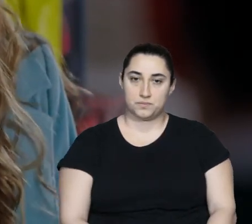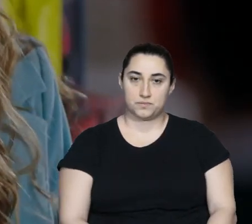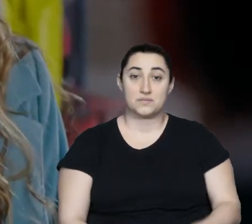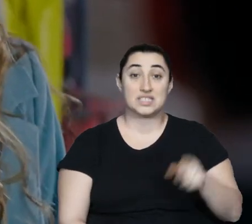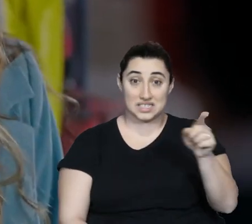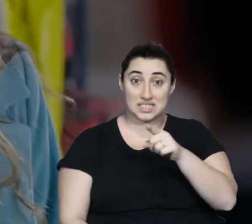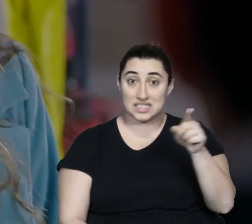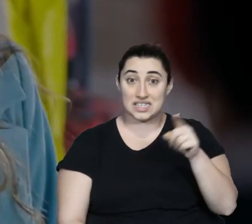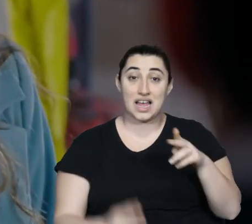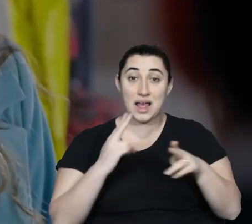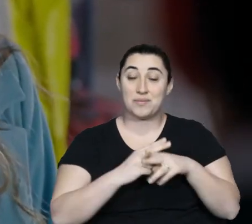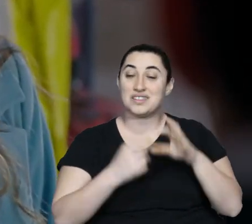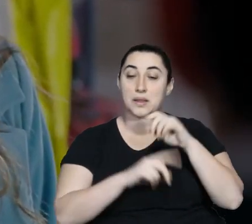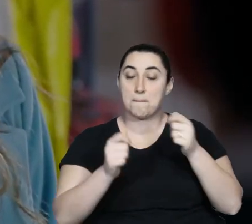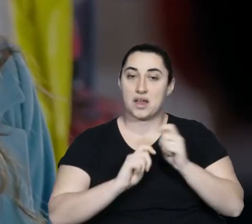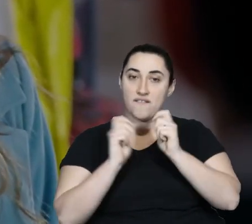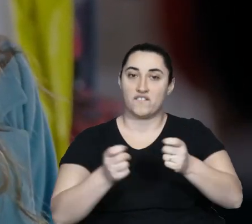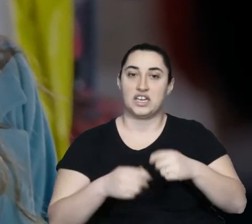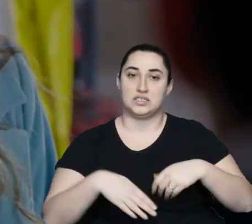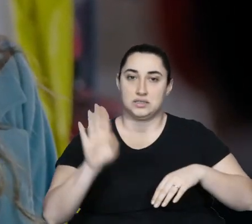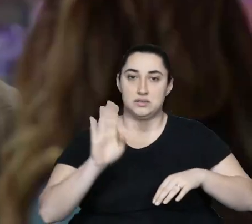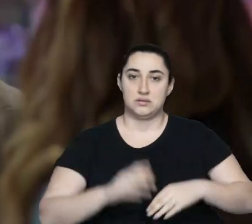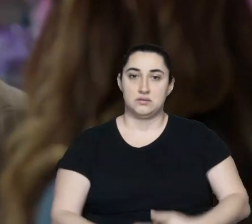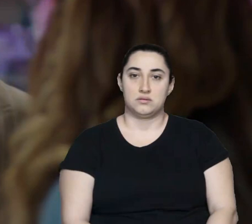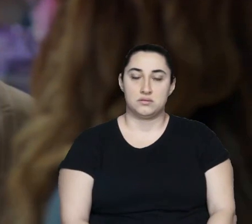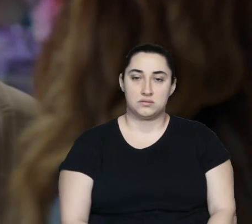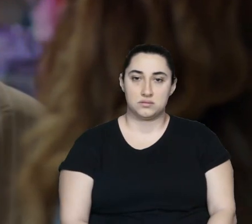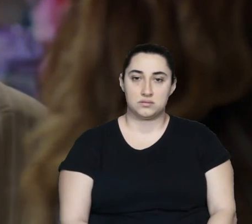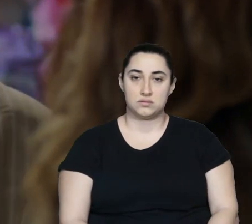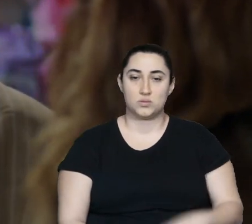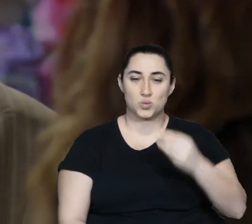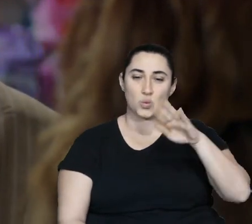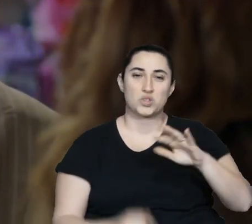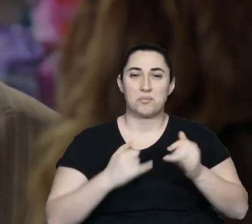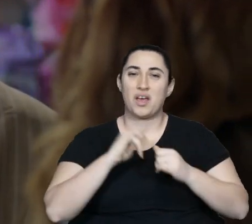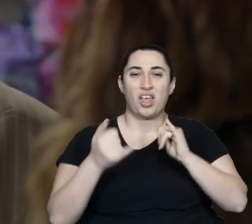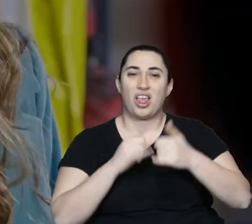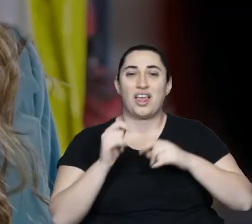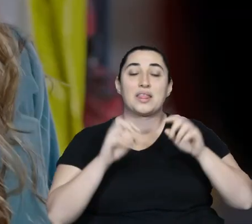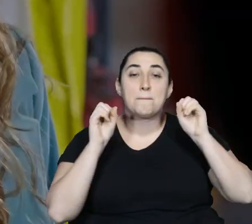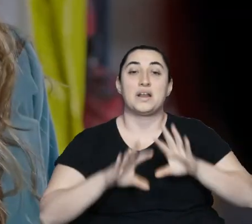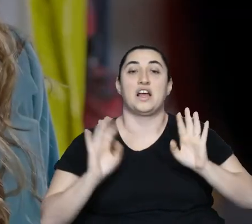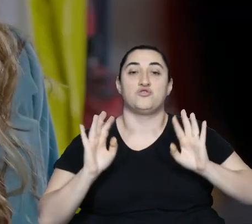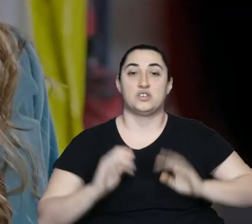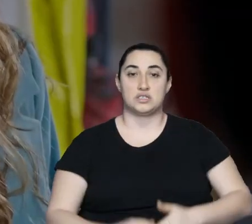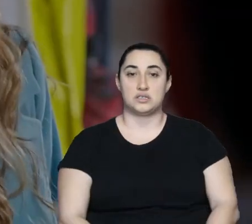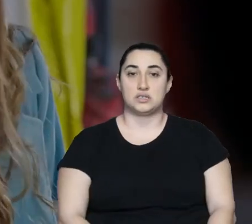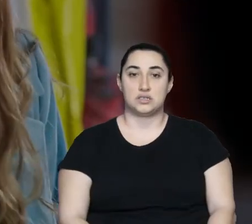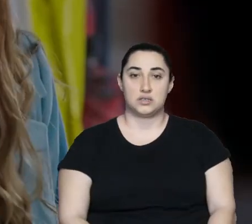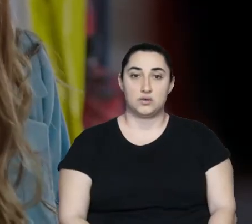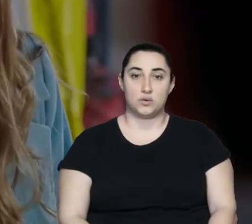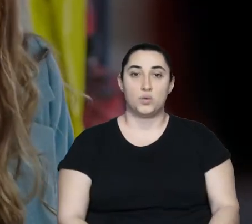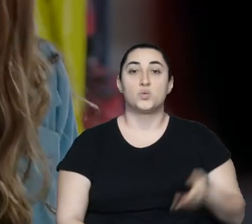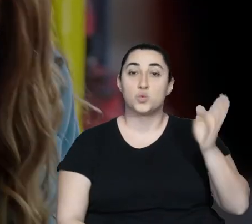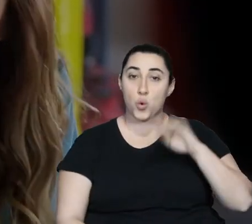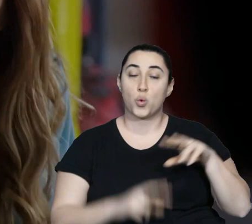Siz de hemen bu insanların paralarını geri veriyorsunuz. Bu çocuk çocuk hareketlerinizden vazgeçiyorsunuz.